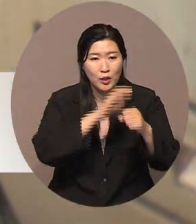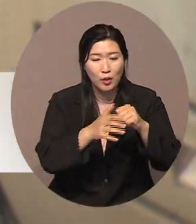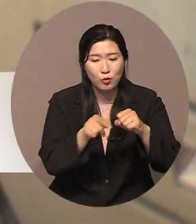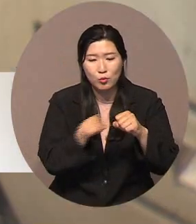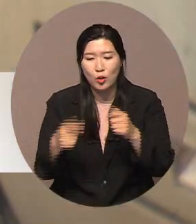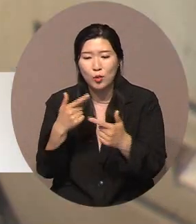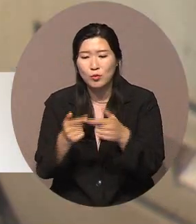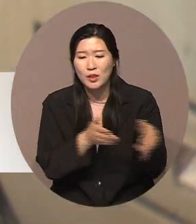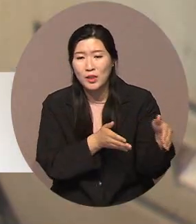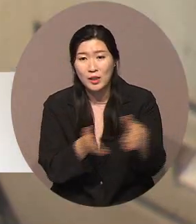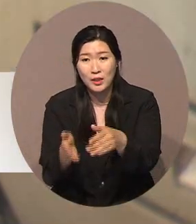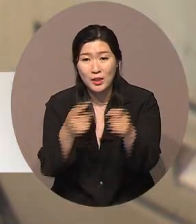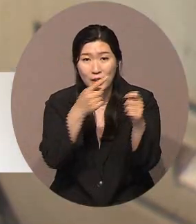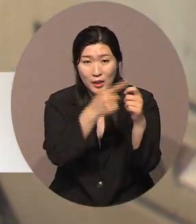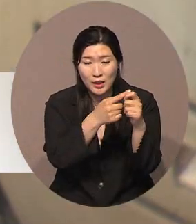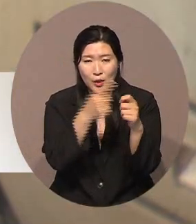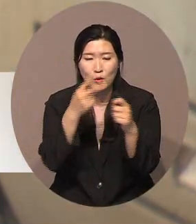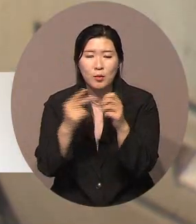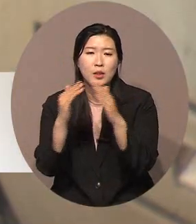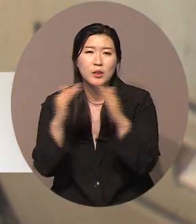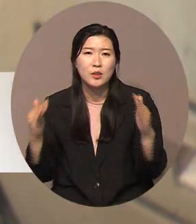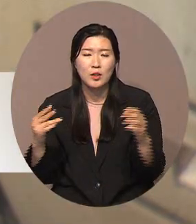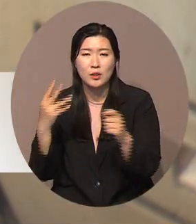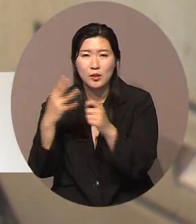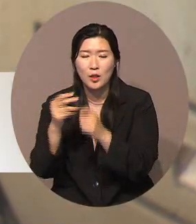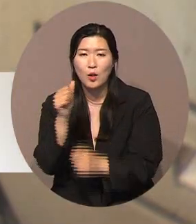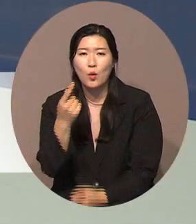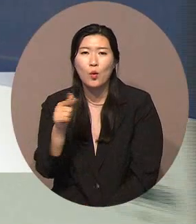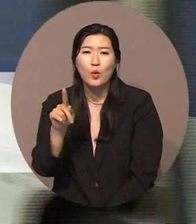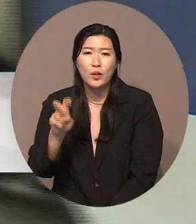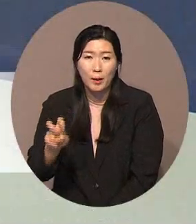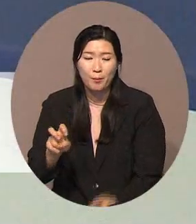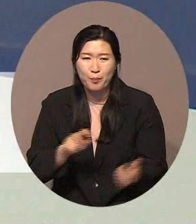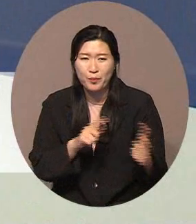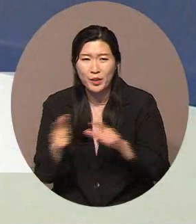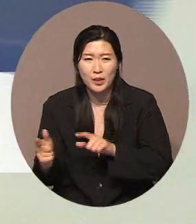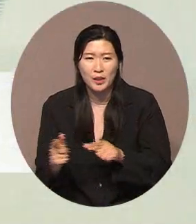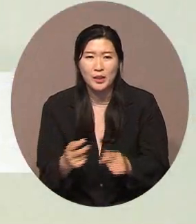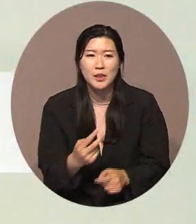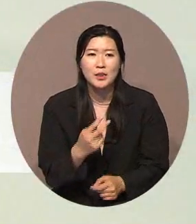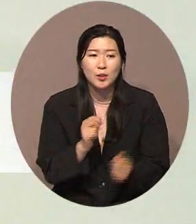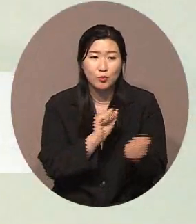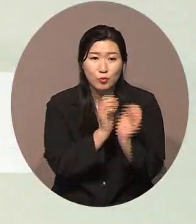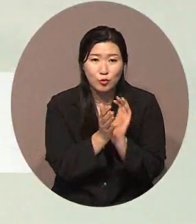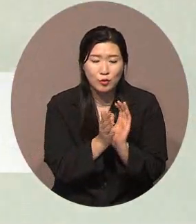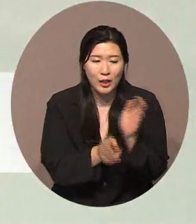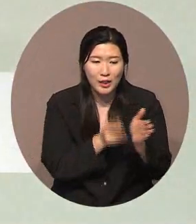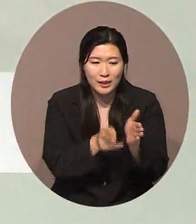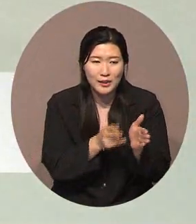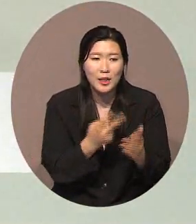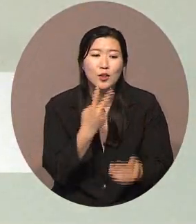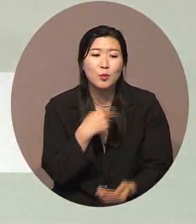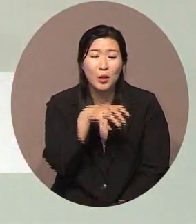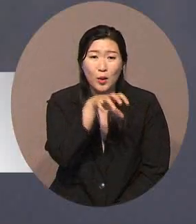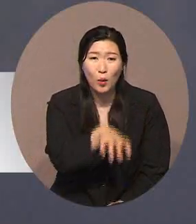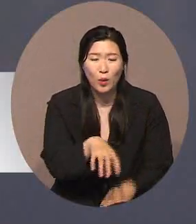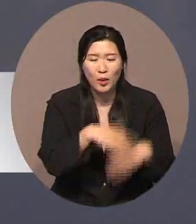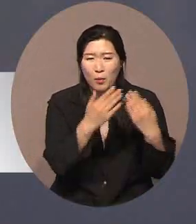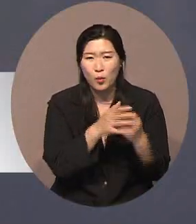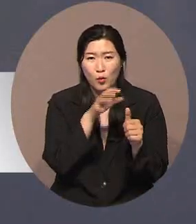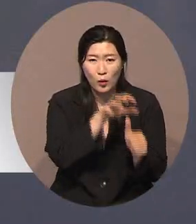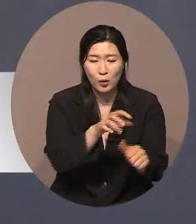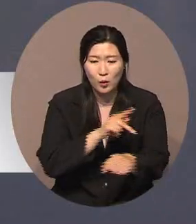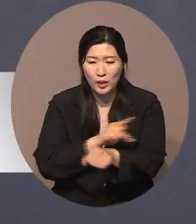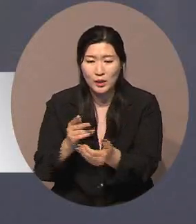부산까지 구간을 비롯해 전라선과 호남선 일부 등 일반선 구간을 지나는 KTX 운행을 중단하고